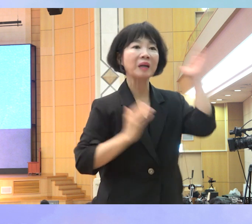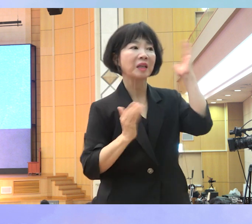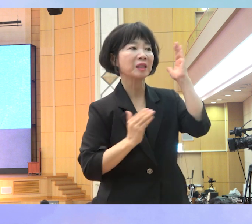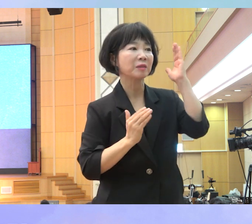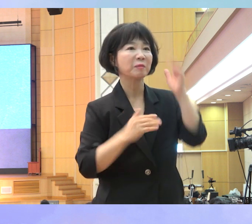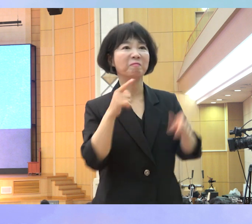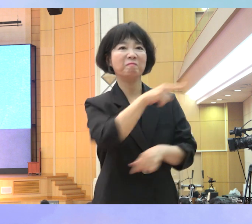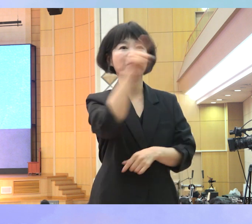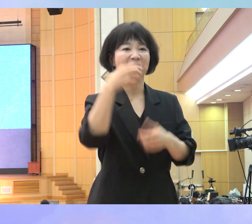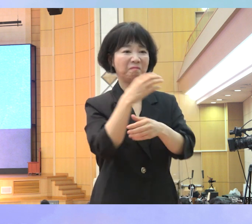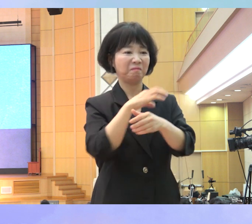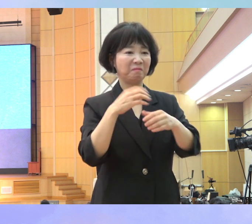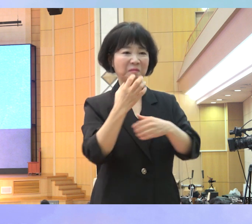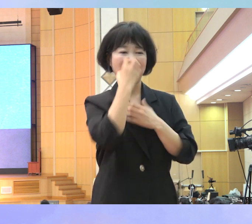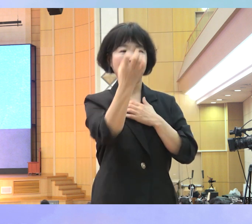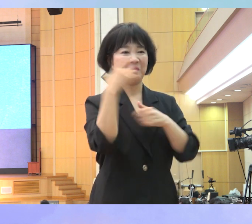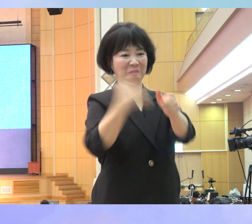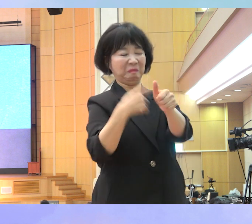보여.